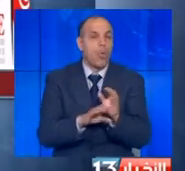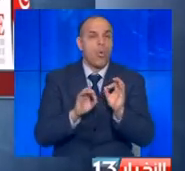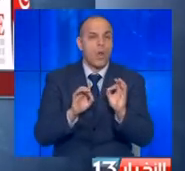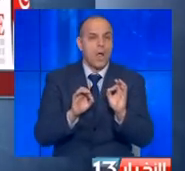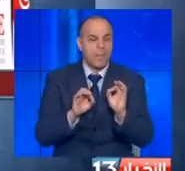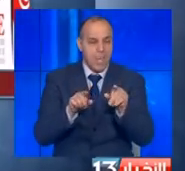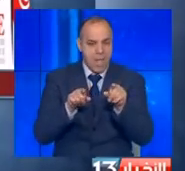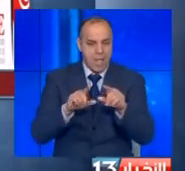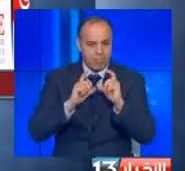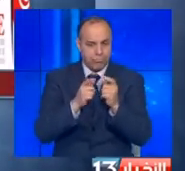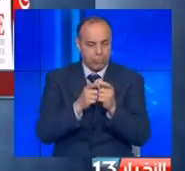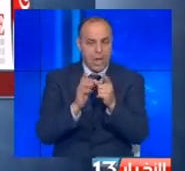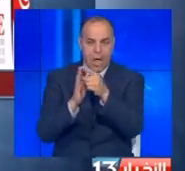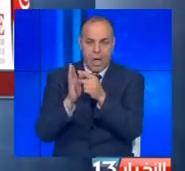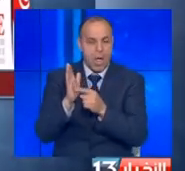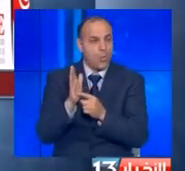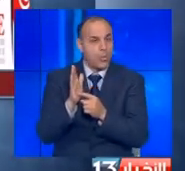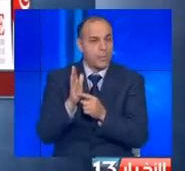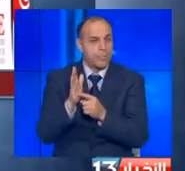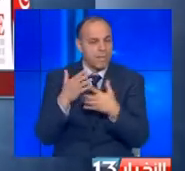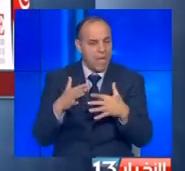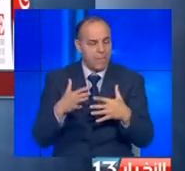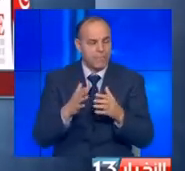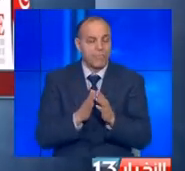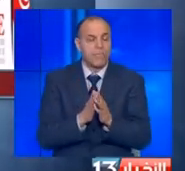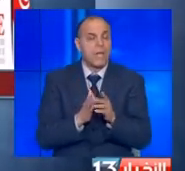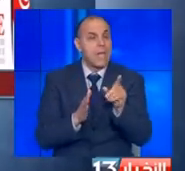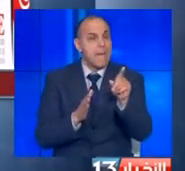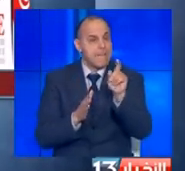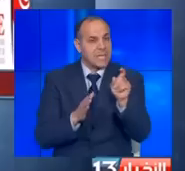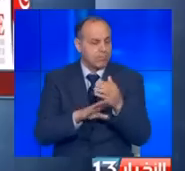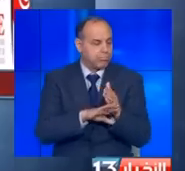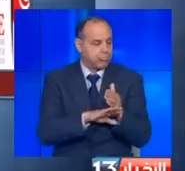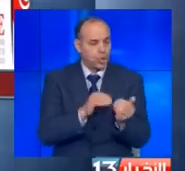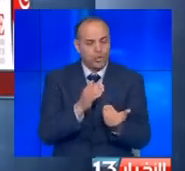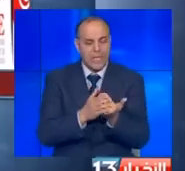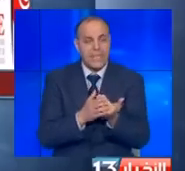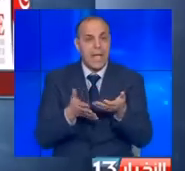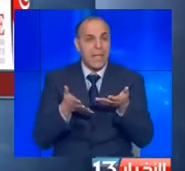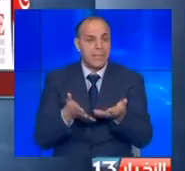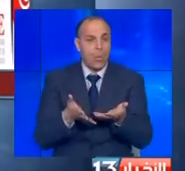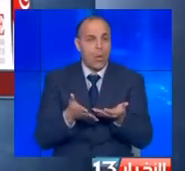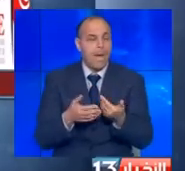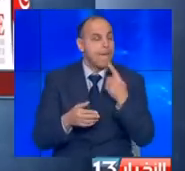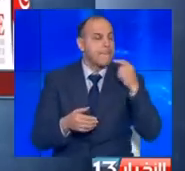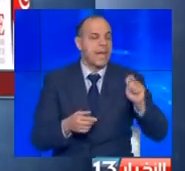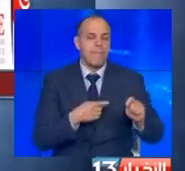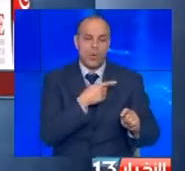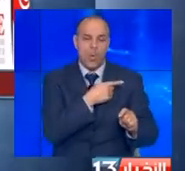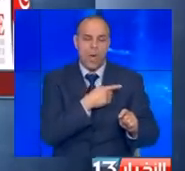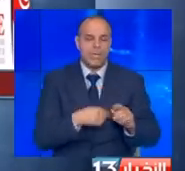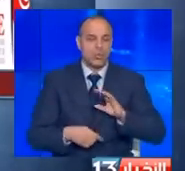محمول عليها وفق ما ينص عليه القانون وان مساله استكمال التجديد اصبحت بيد البرلمان